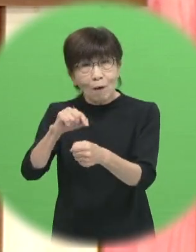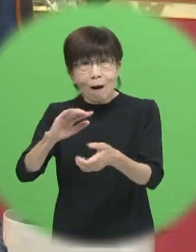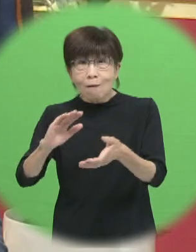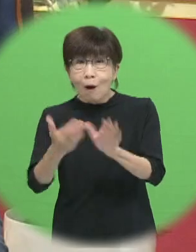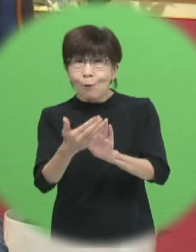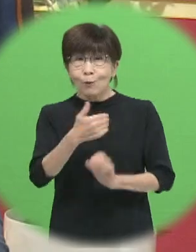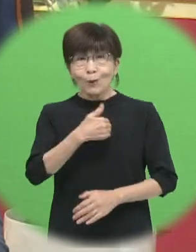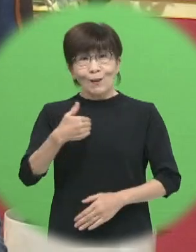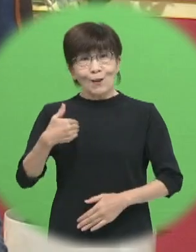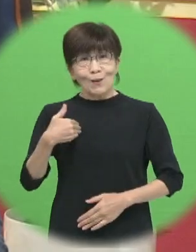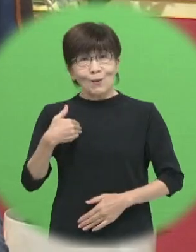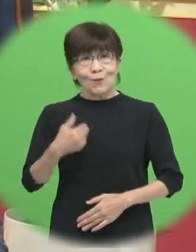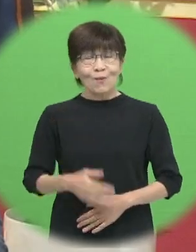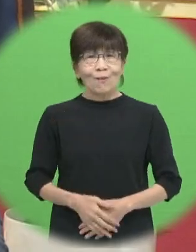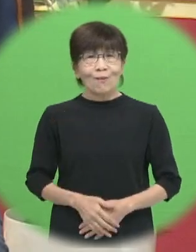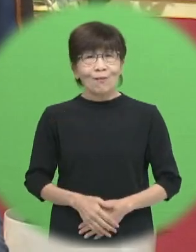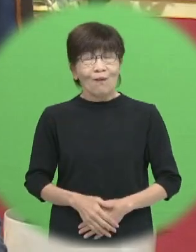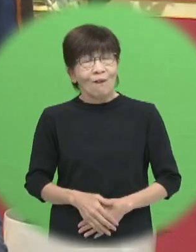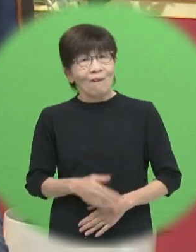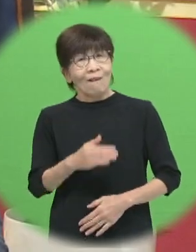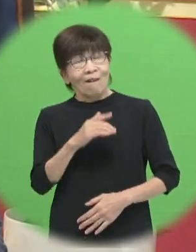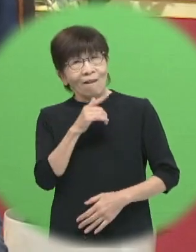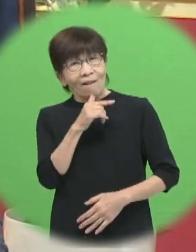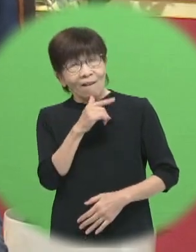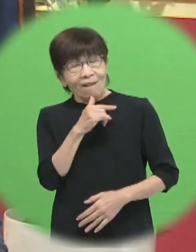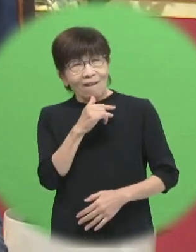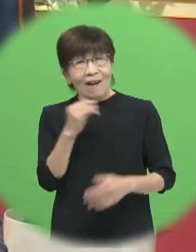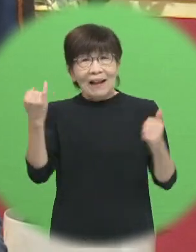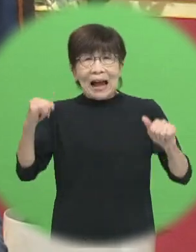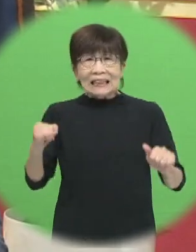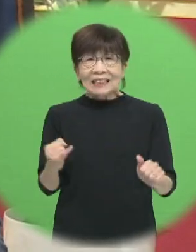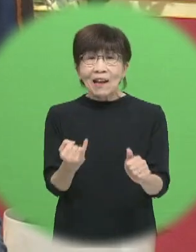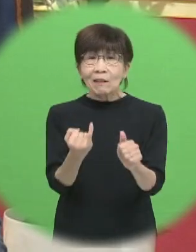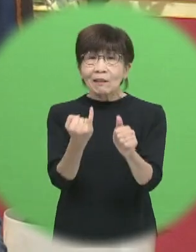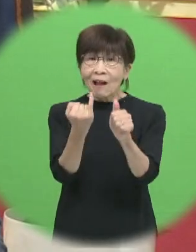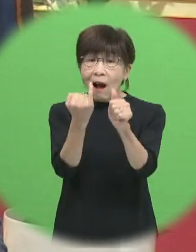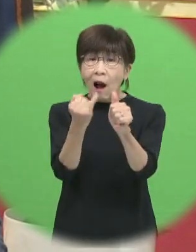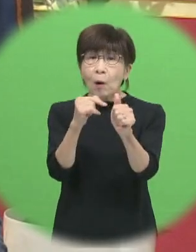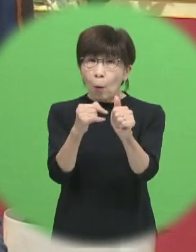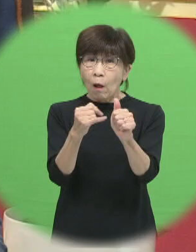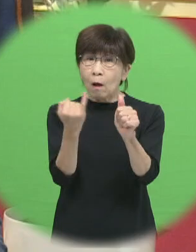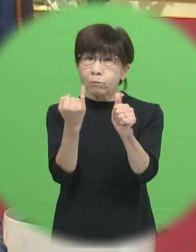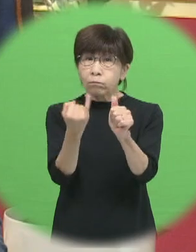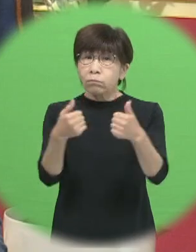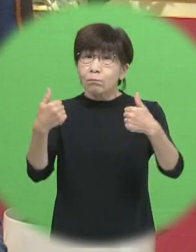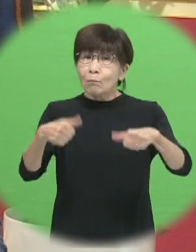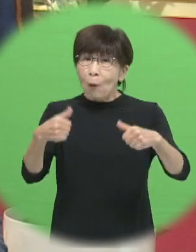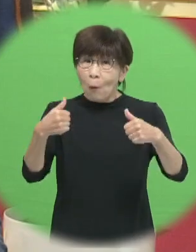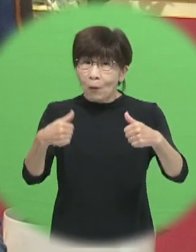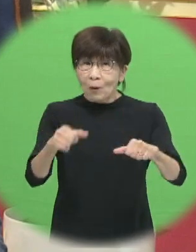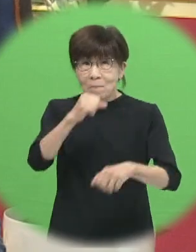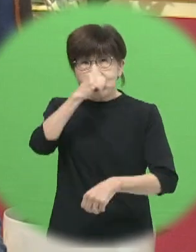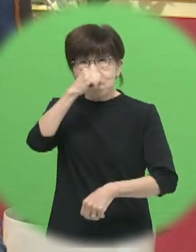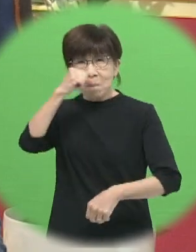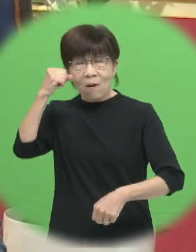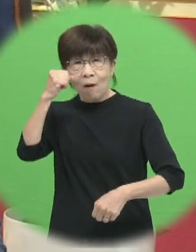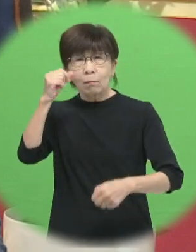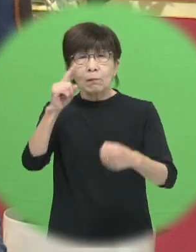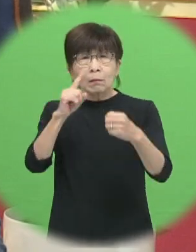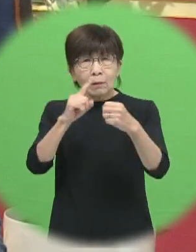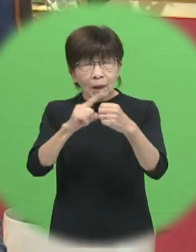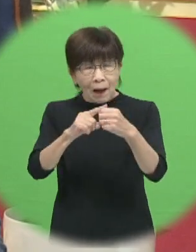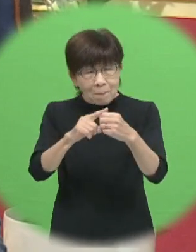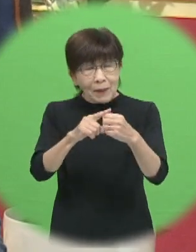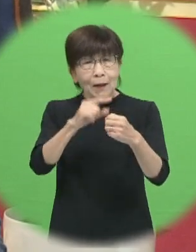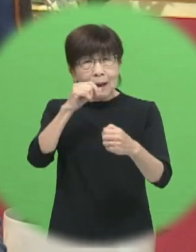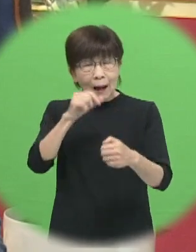よね、うん、それでジェンダーっていう言葉が男女平等をこう実現するためのとてもこう